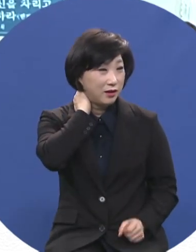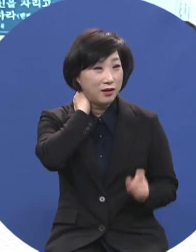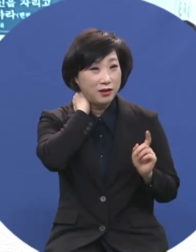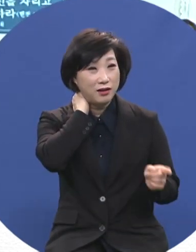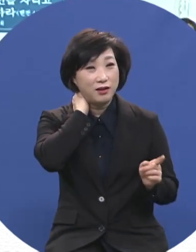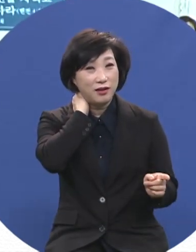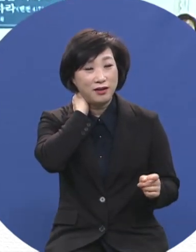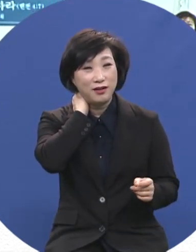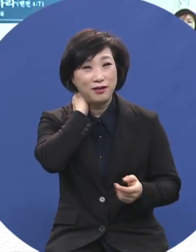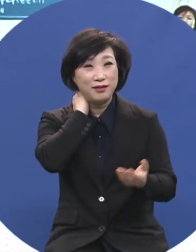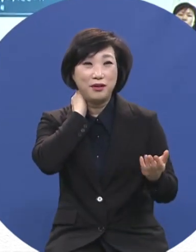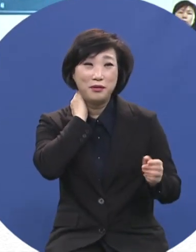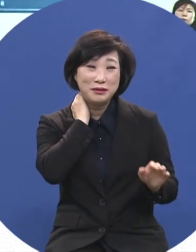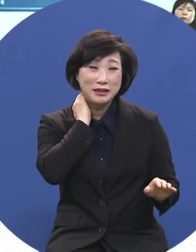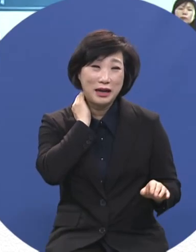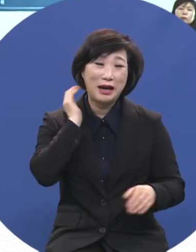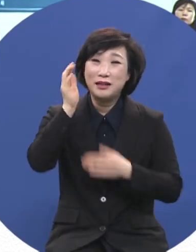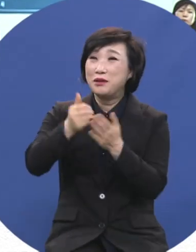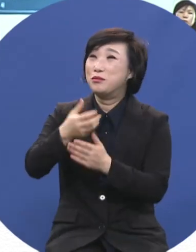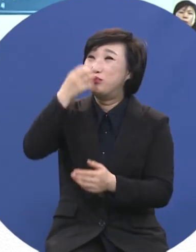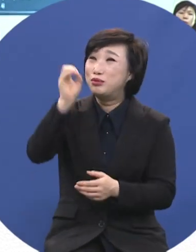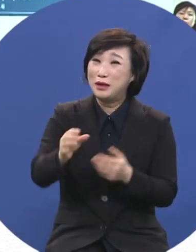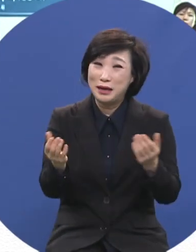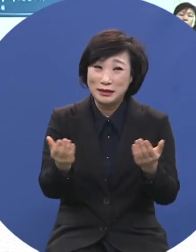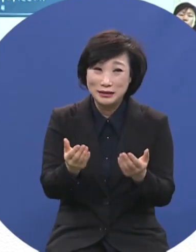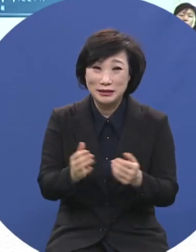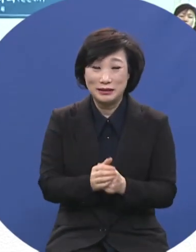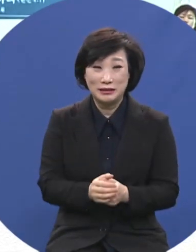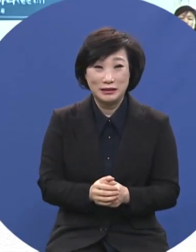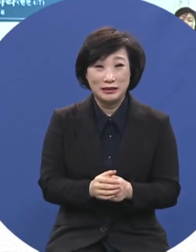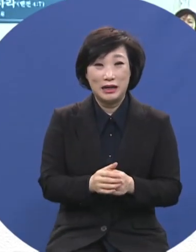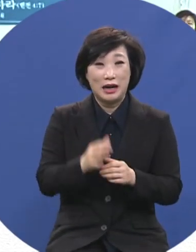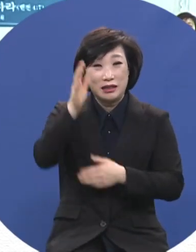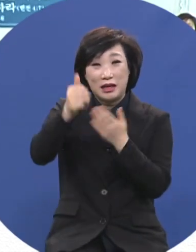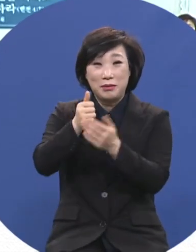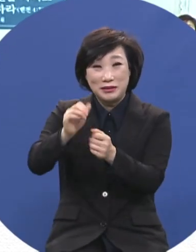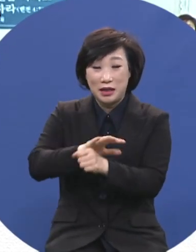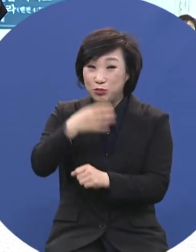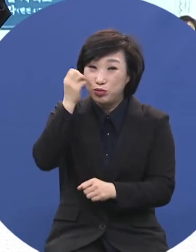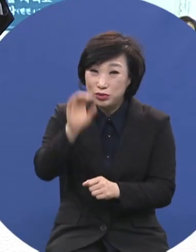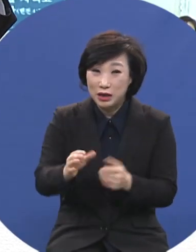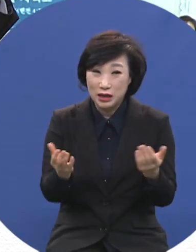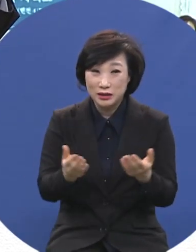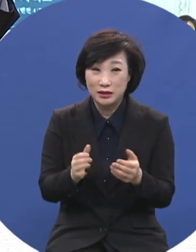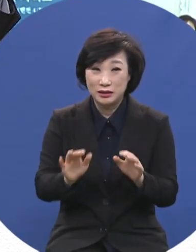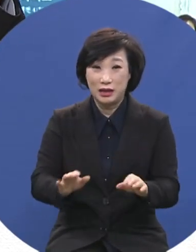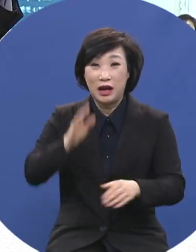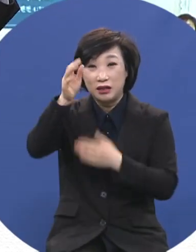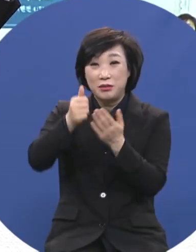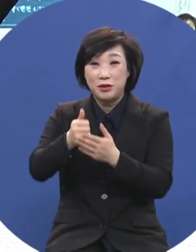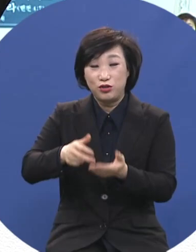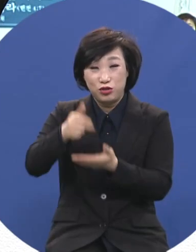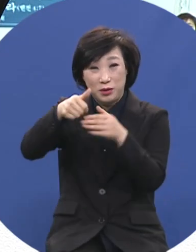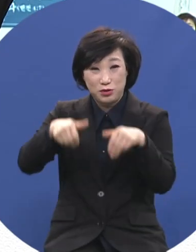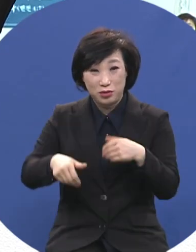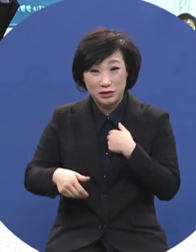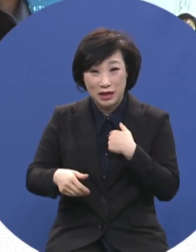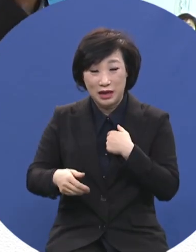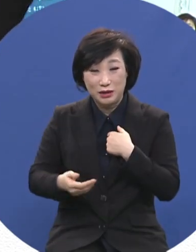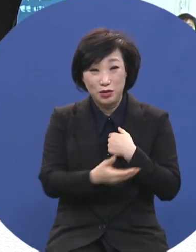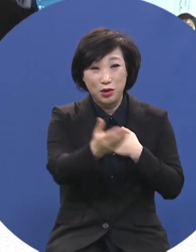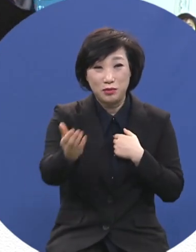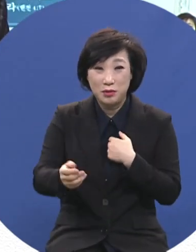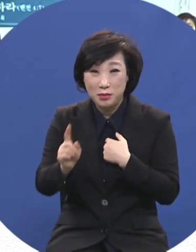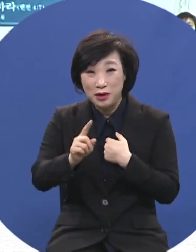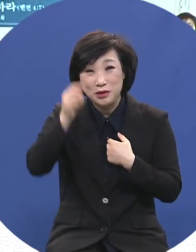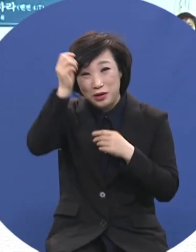도대체 이게 얼마나 하나님을 무시한 것이요, 사랑을 무시한 것이요, 하나님께서 주의 종을 통해서 여러분에게